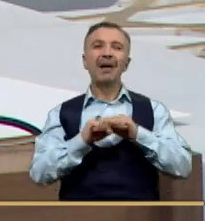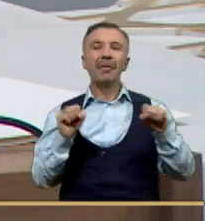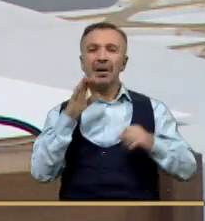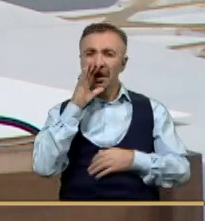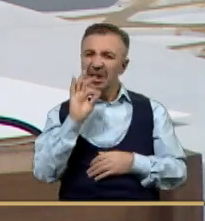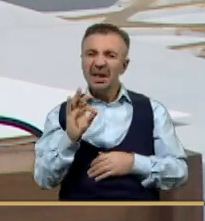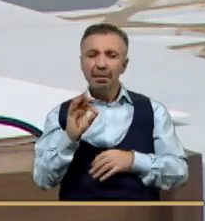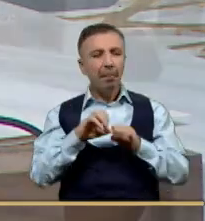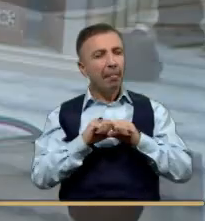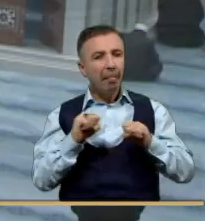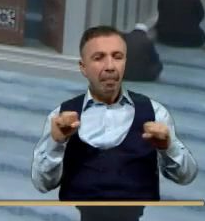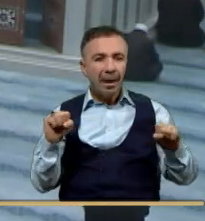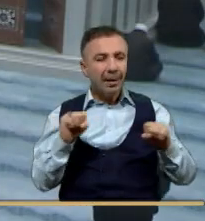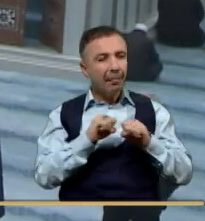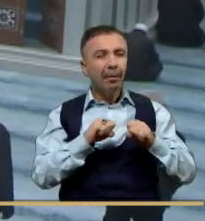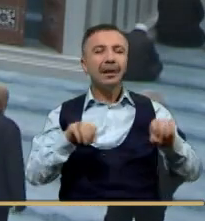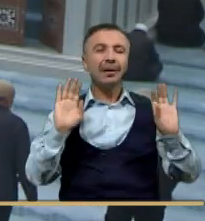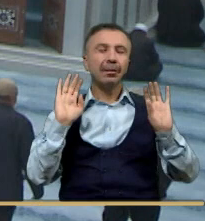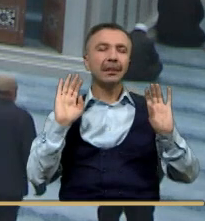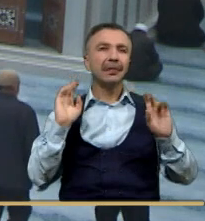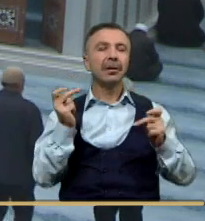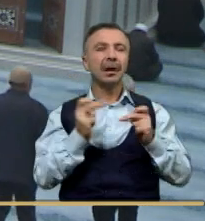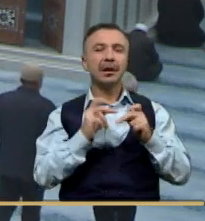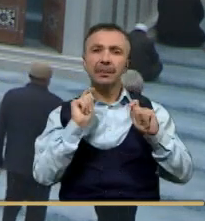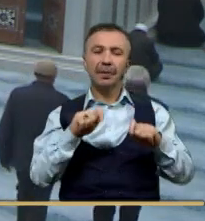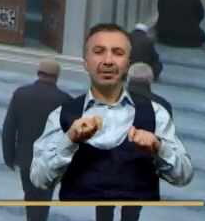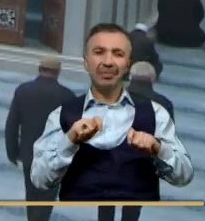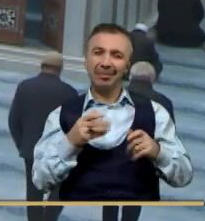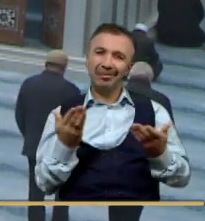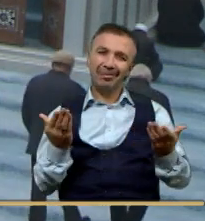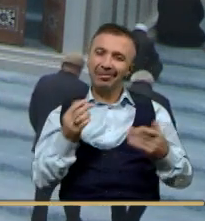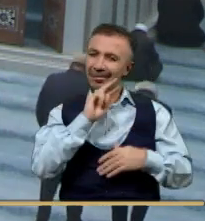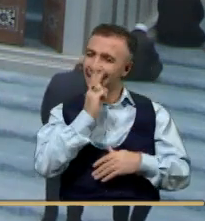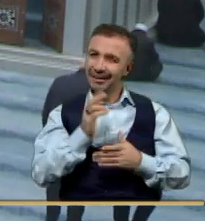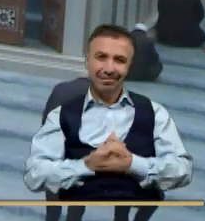kimin patlatıp patlatmadığını tartışıyorlar.